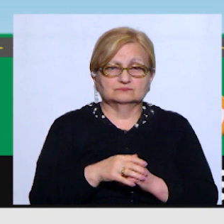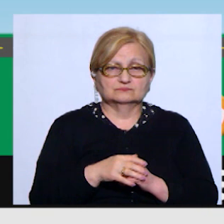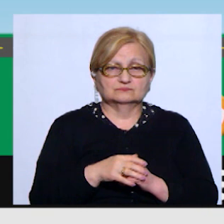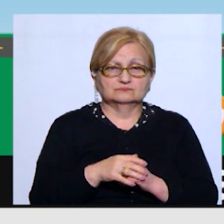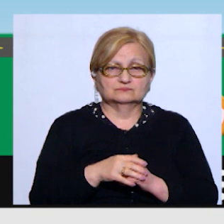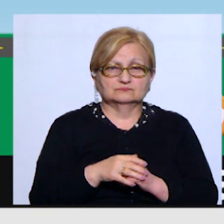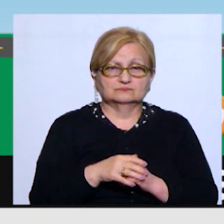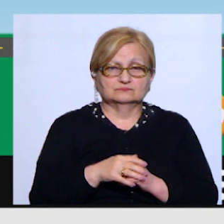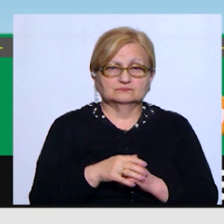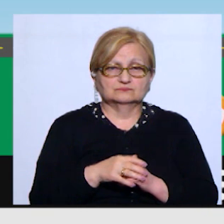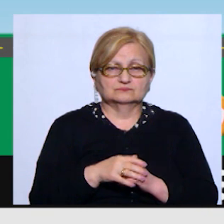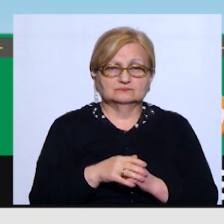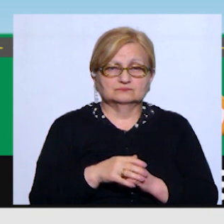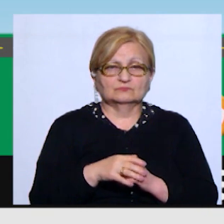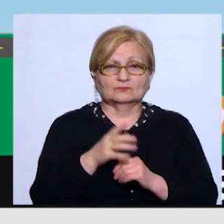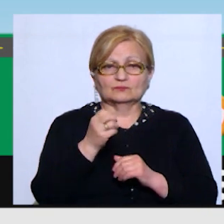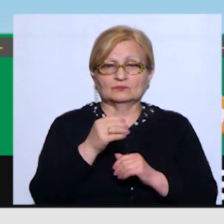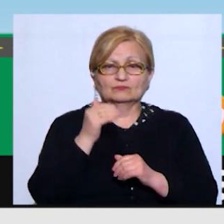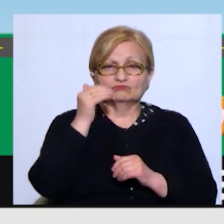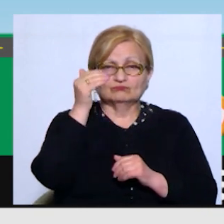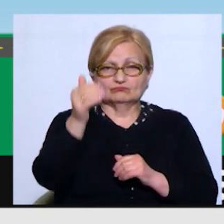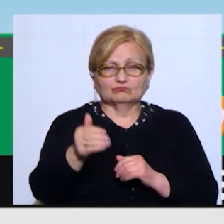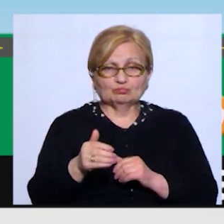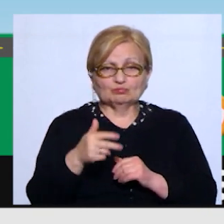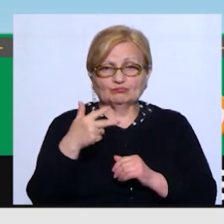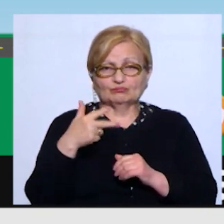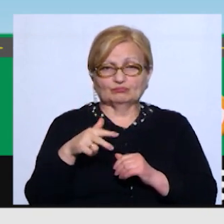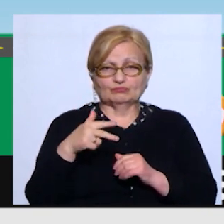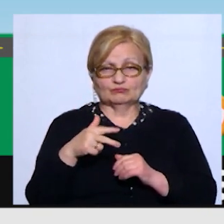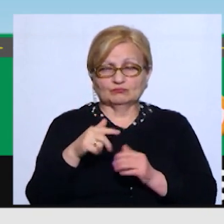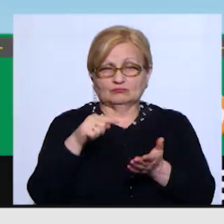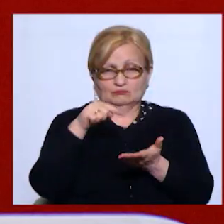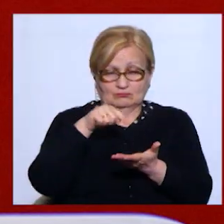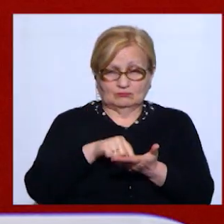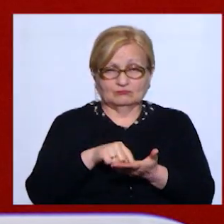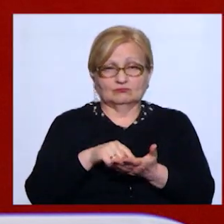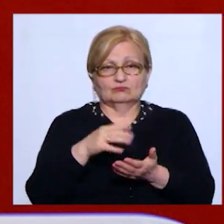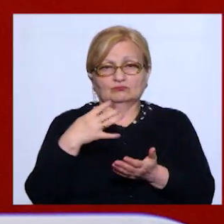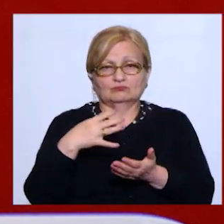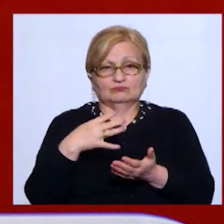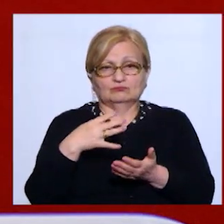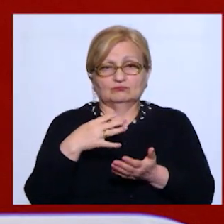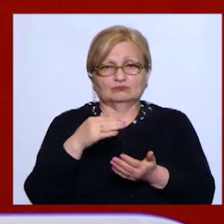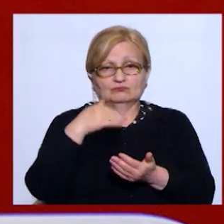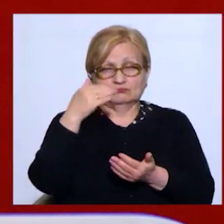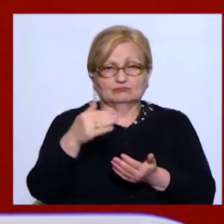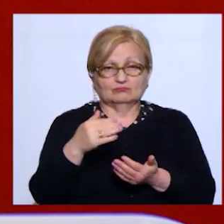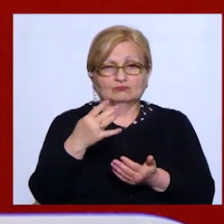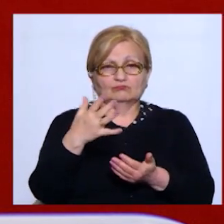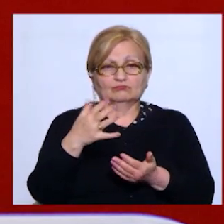შეხედეთ? ესეც უფრო შორს დაეცა, ესე იგი 30-დან დაეცა რაღაცა წერტილზე, 40-დან ცოტა